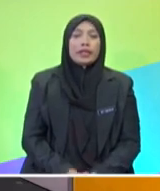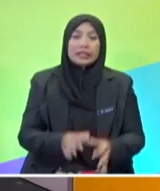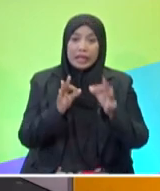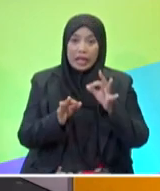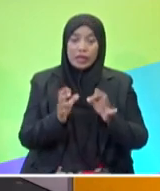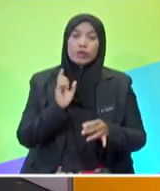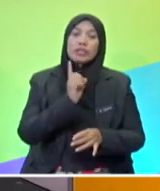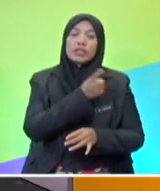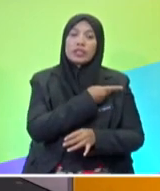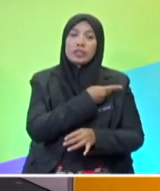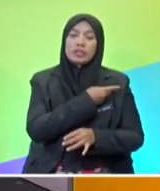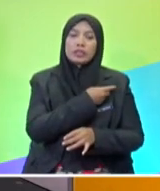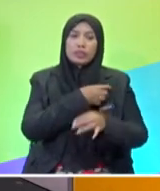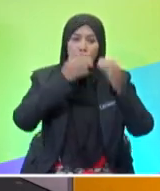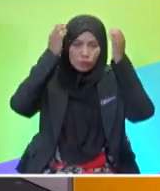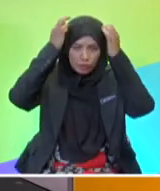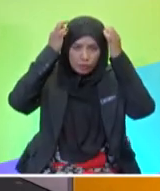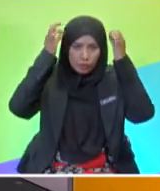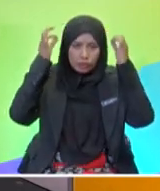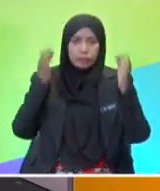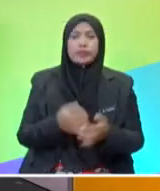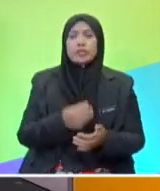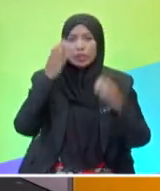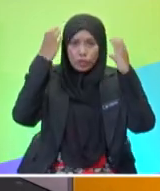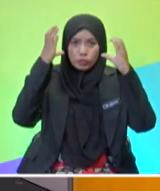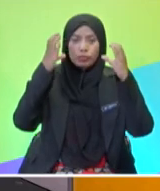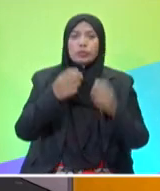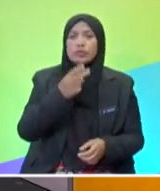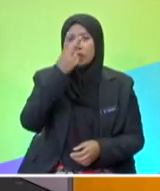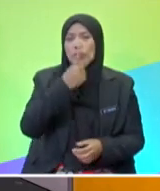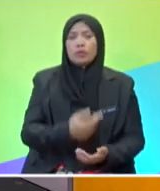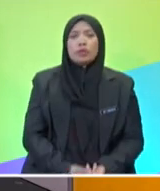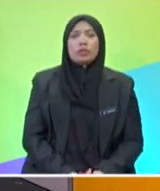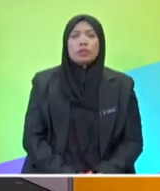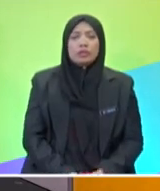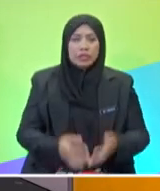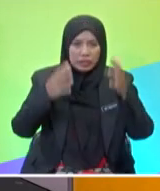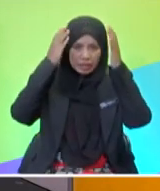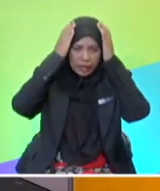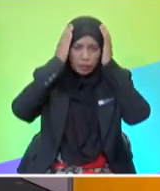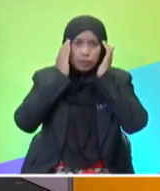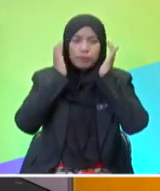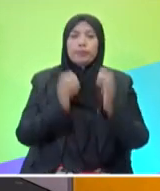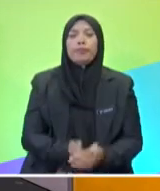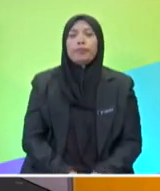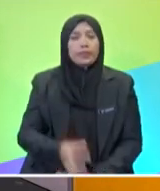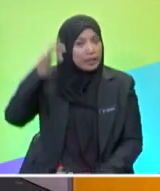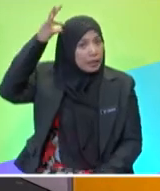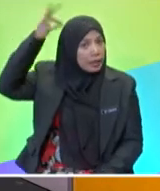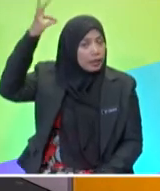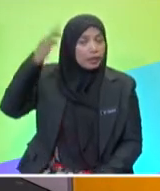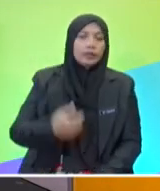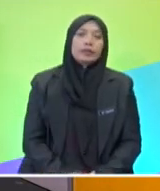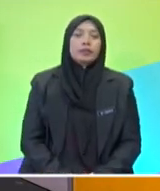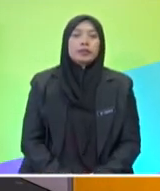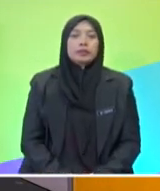kita kusut masai pergi sekolah nanti, cikgu tengok, "Eh, apa awak ni? Kusut masai, tak kemas." Kita mestilah nak segak,